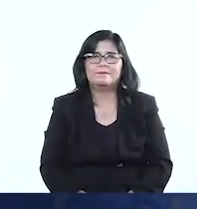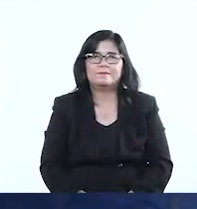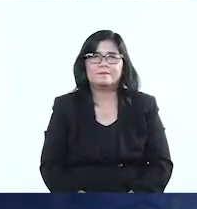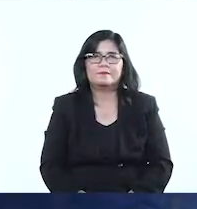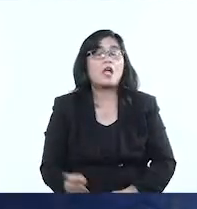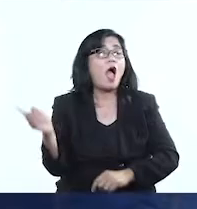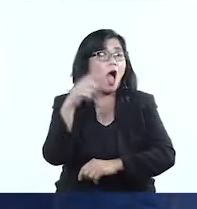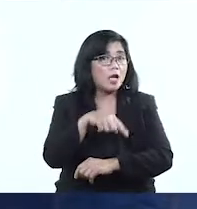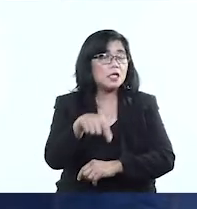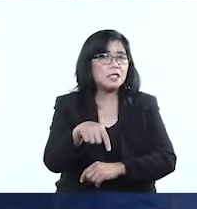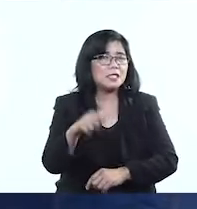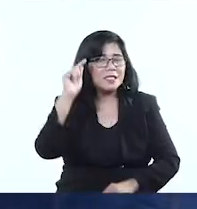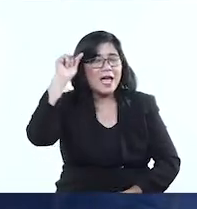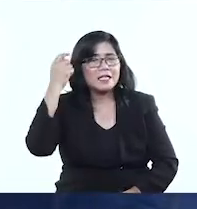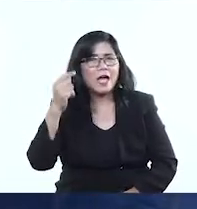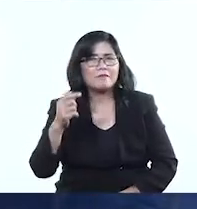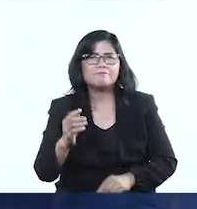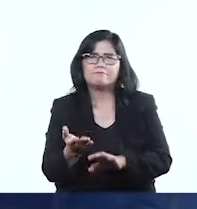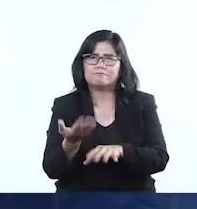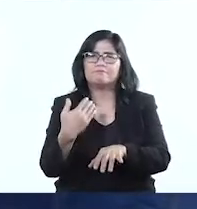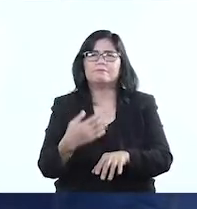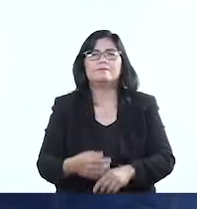Hai hari ini kita juga diingatkan kembali